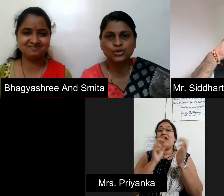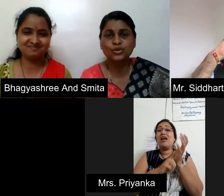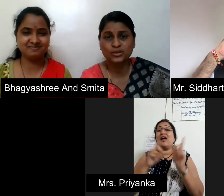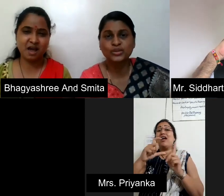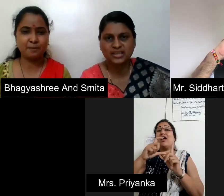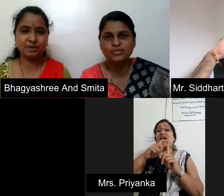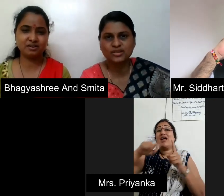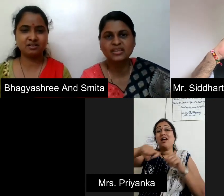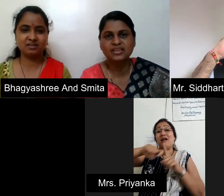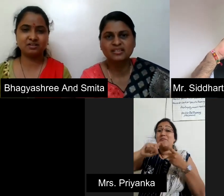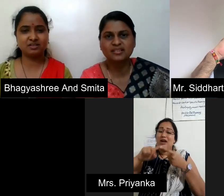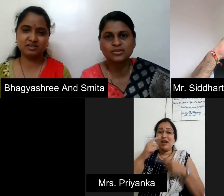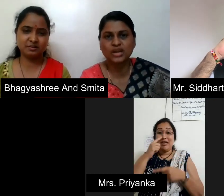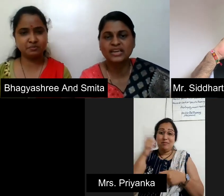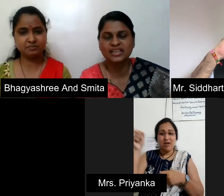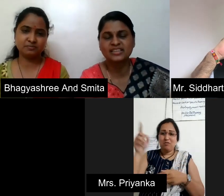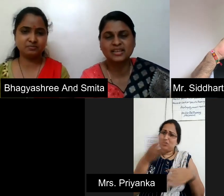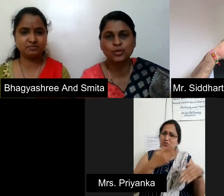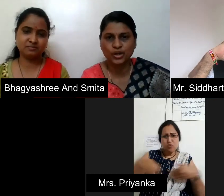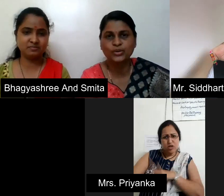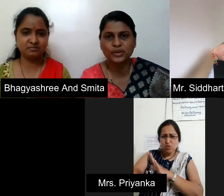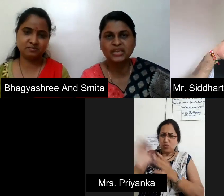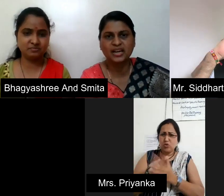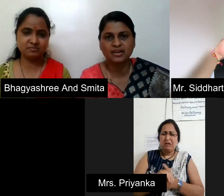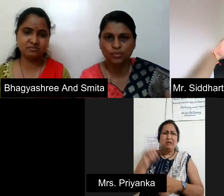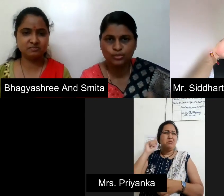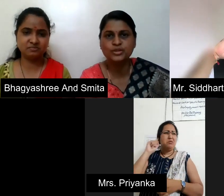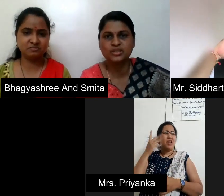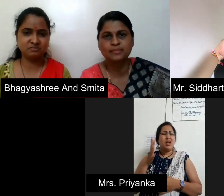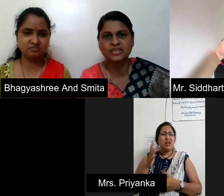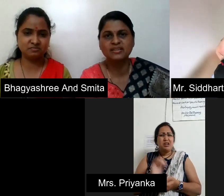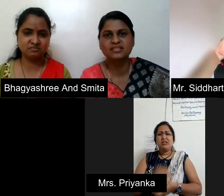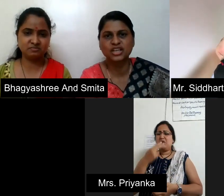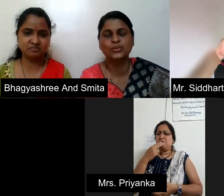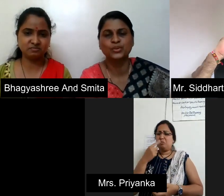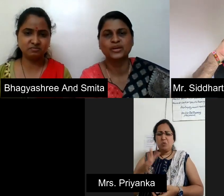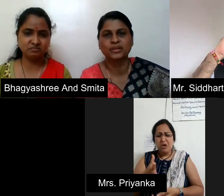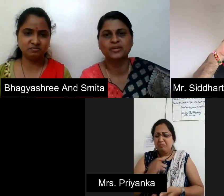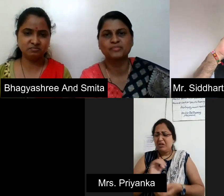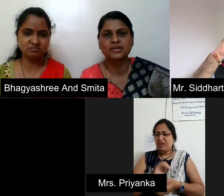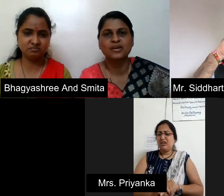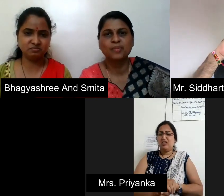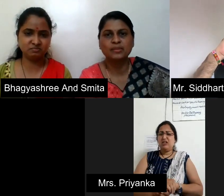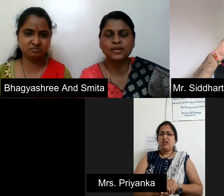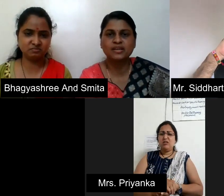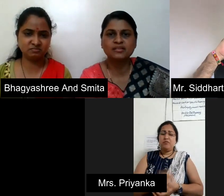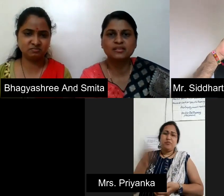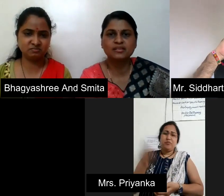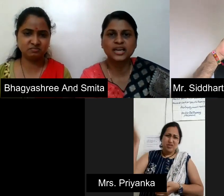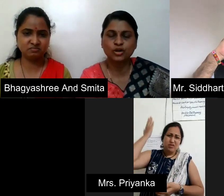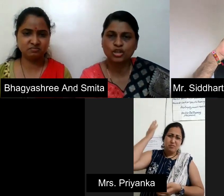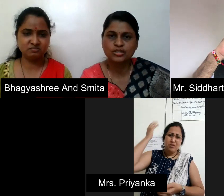से शुरुआत हुई कि उसकी सुनाई नहीं देता, बोलने को भी नहीं आ रहा, उस टाइम से चालू हो गया। मतलब बाद